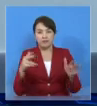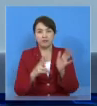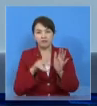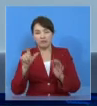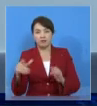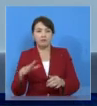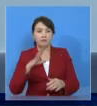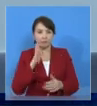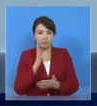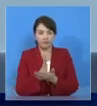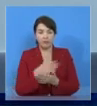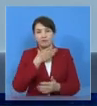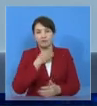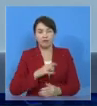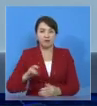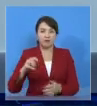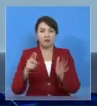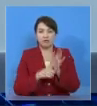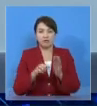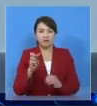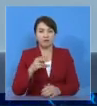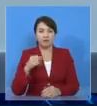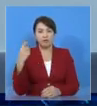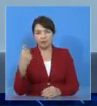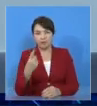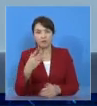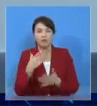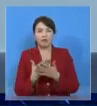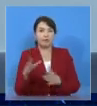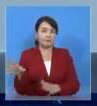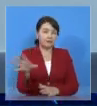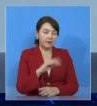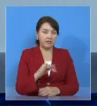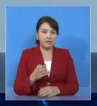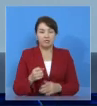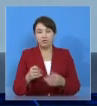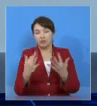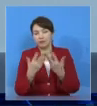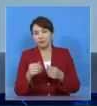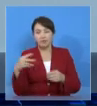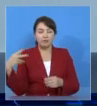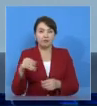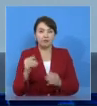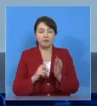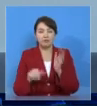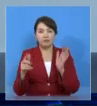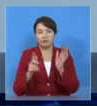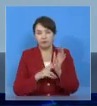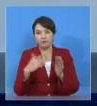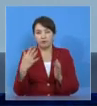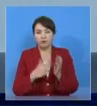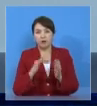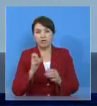адам жатқызылған, Мартук ауданында 7, Қарғалы ауданында 1. Барлық кереуеттер саны 2729, оның